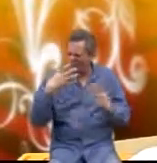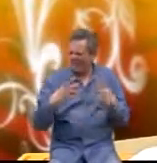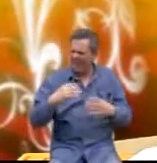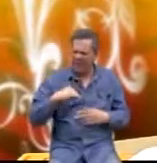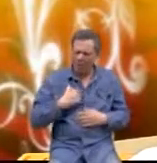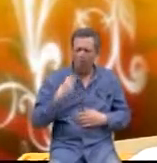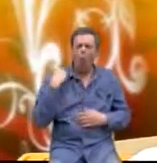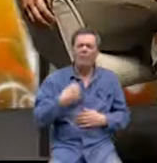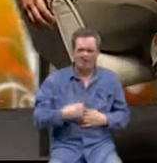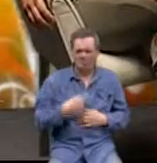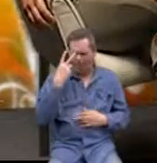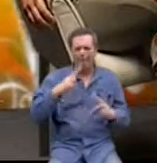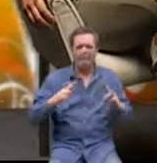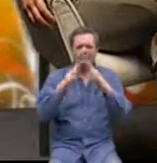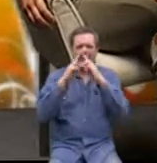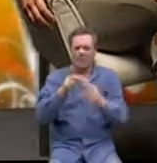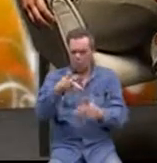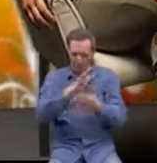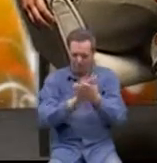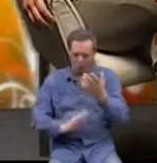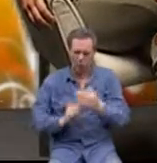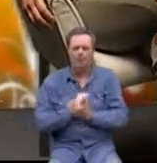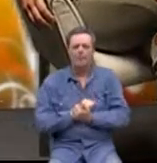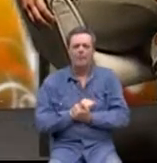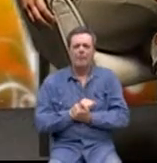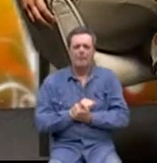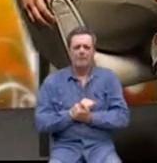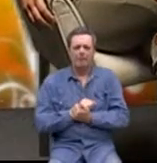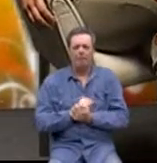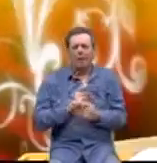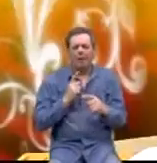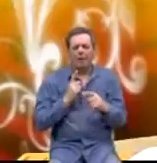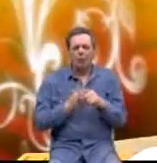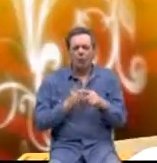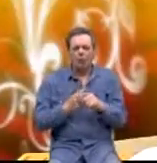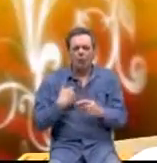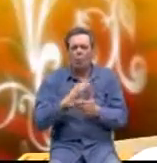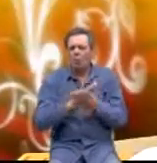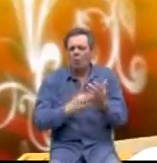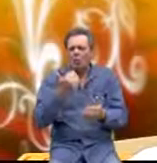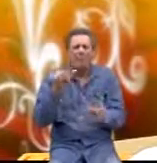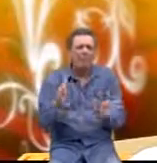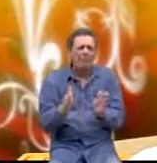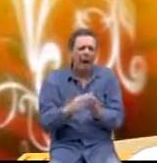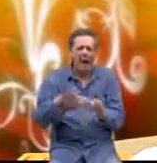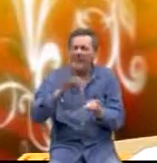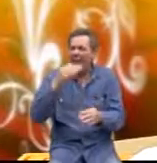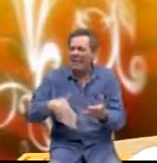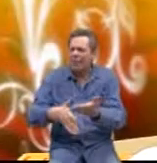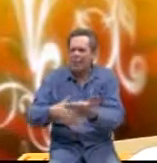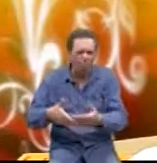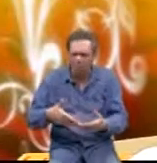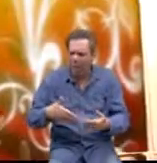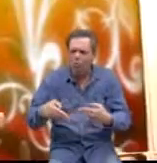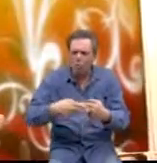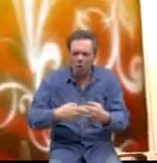u Francuskoj, u Parizu počelo. Tako je. Evo, ko će? Tako je. Krenulo je od male ideje da pomognu susjedima. Ljudi su se